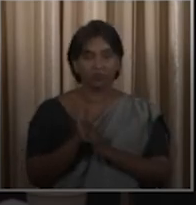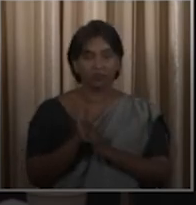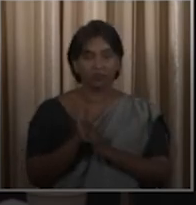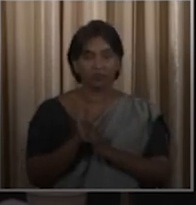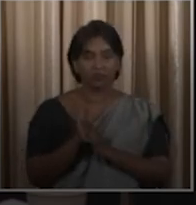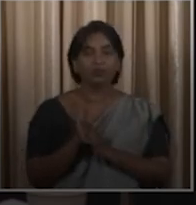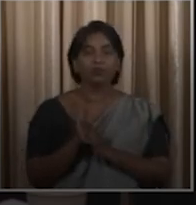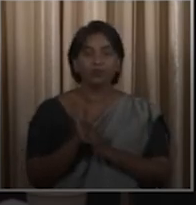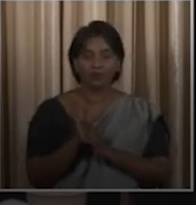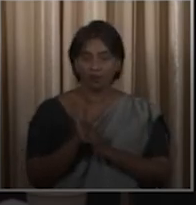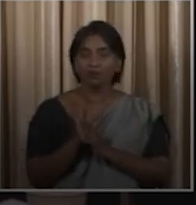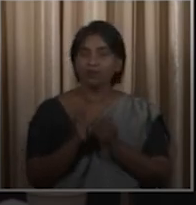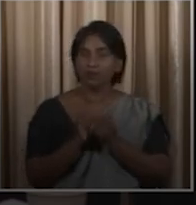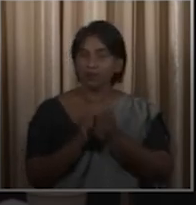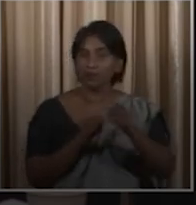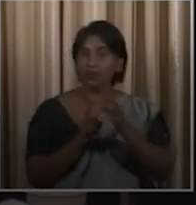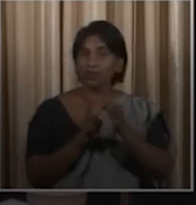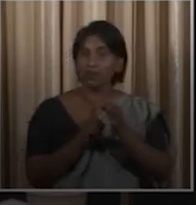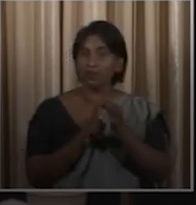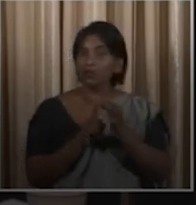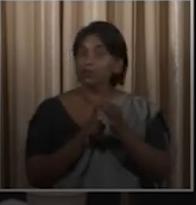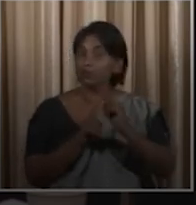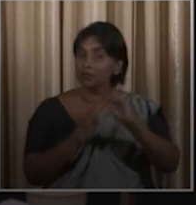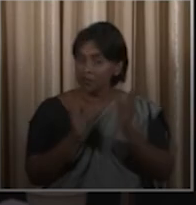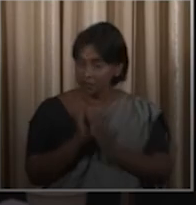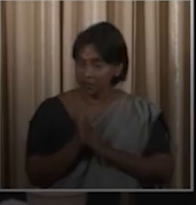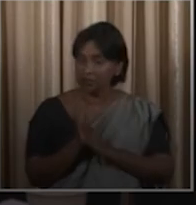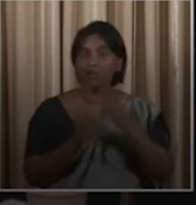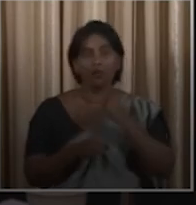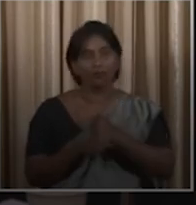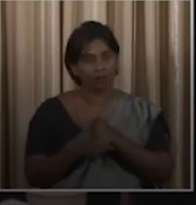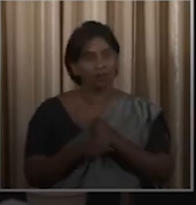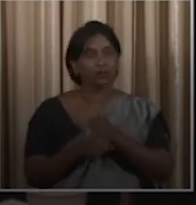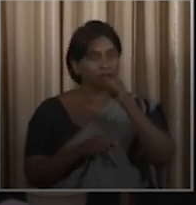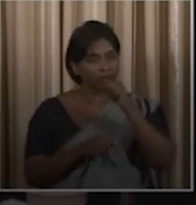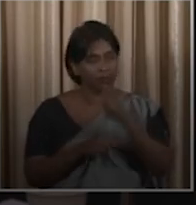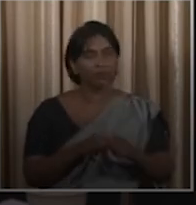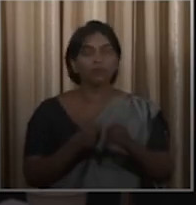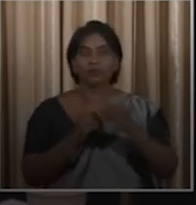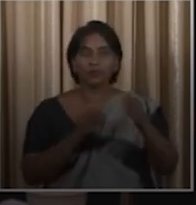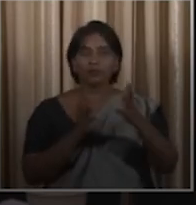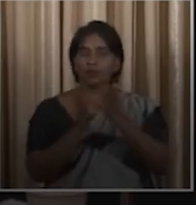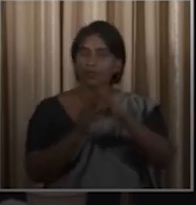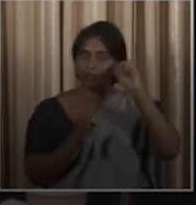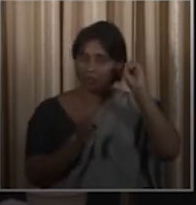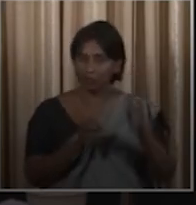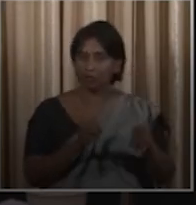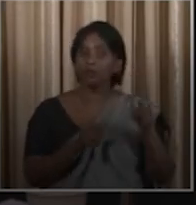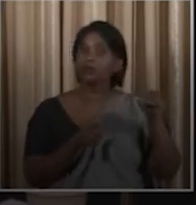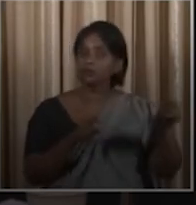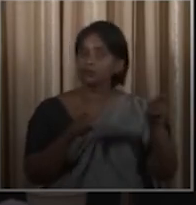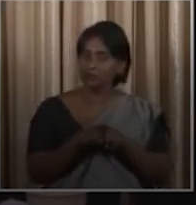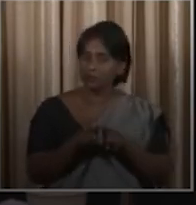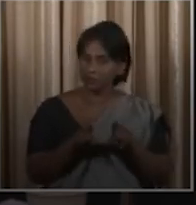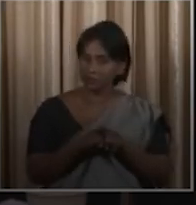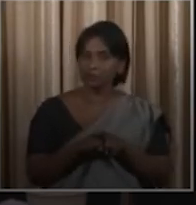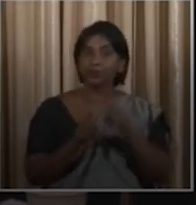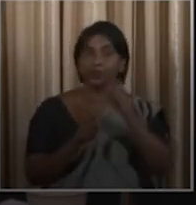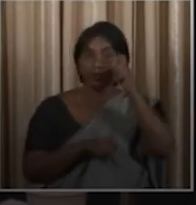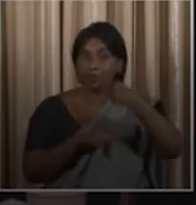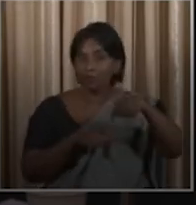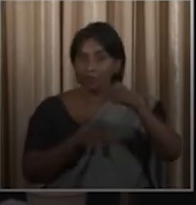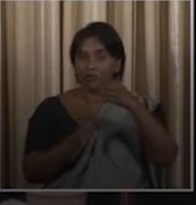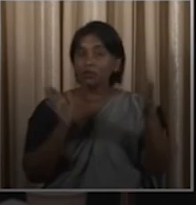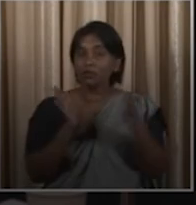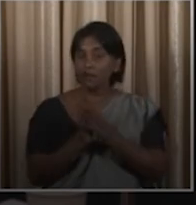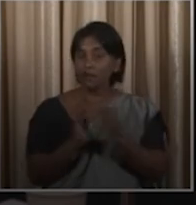inna janat agama tu re andu, aniwar ini sejarah kunu kudi terbentuk. Enisa janata awat teka game gala, desa panlekaran